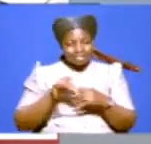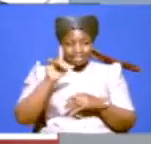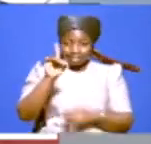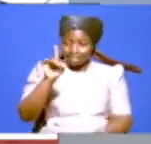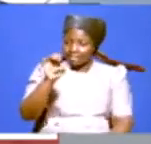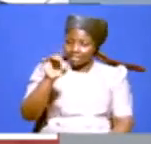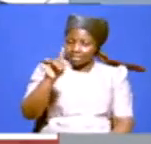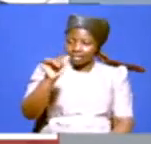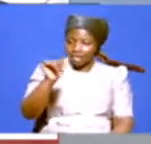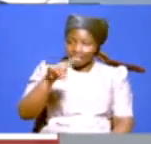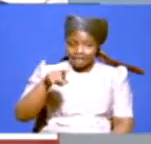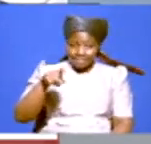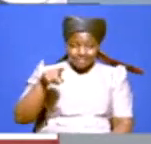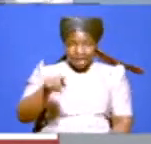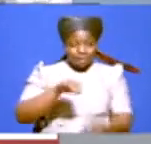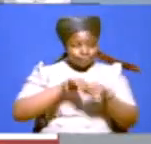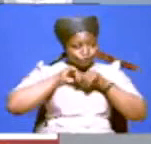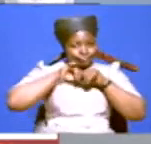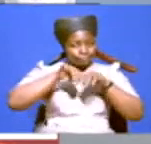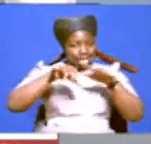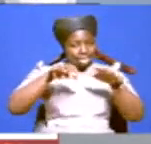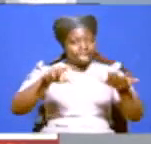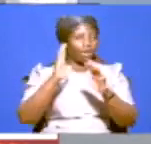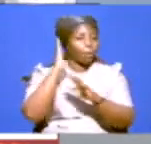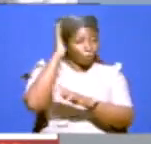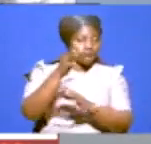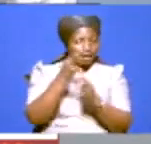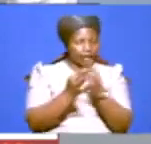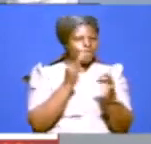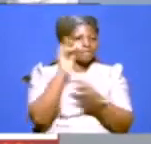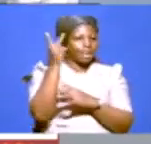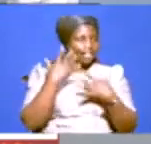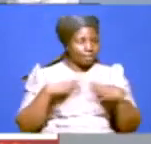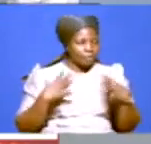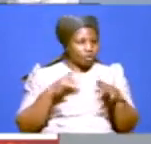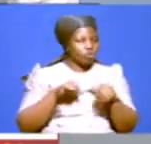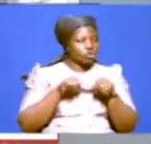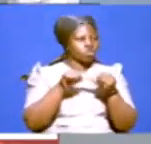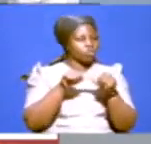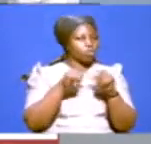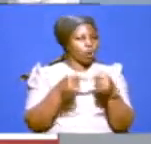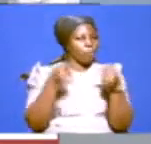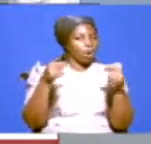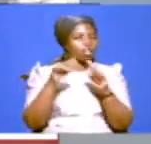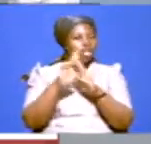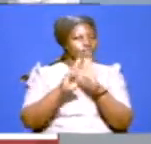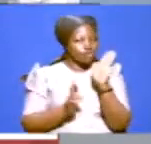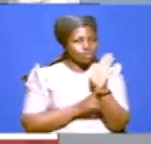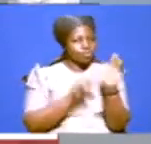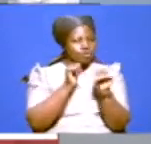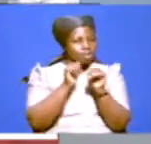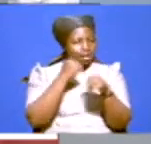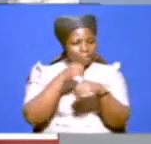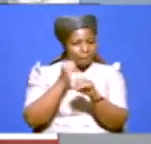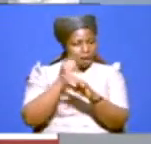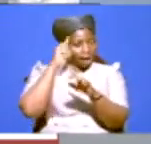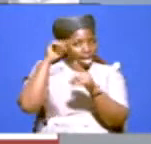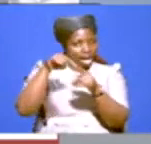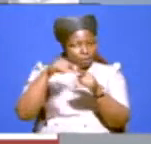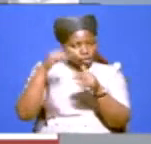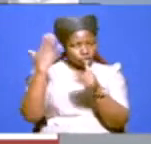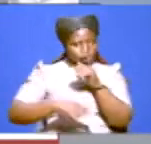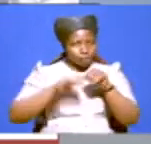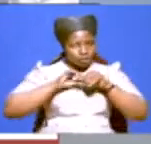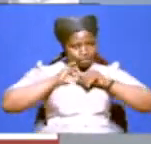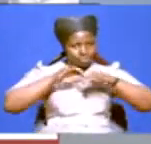utakithiri iwapo wa Kenya wataendelea kukaidi kanuni zilizowekwa kuzuia kuenea kwa ugonjwa huo. Wakati huo huo, serikali imeongeza